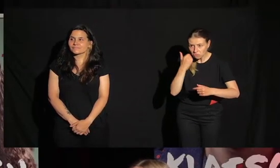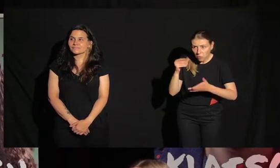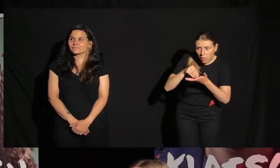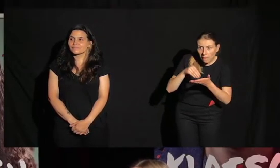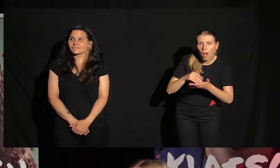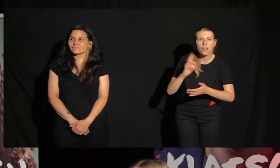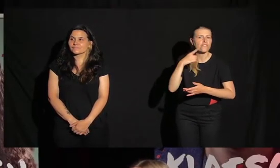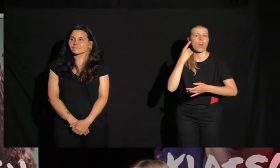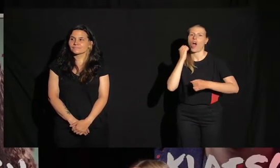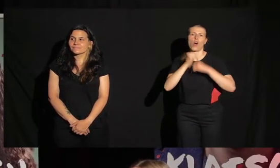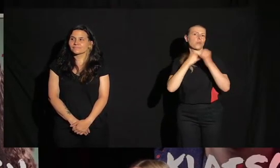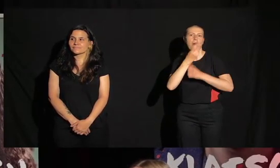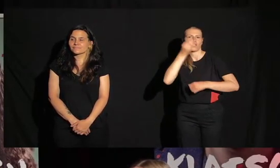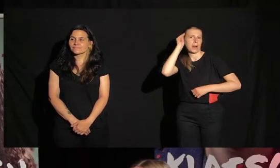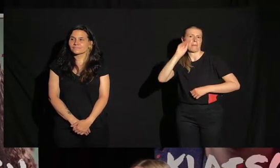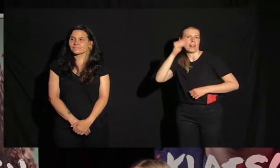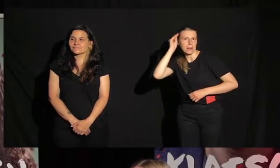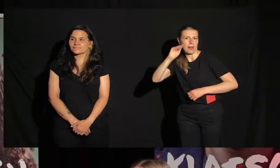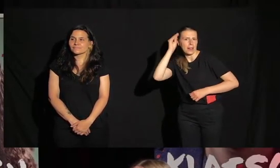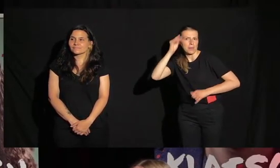das machen wir bis heute.